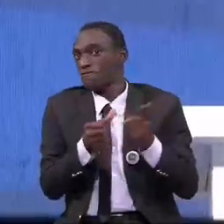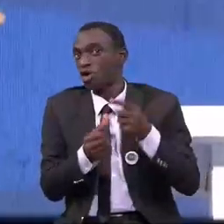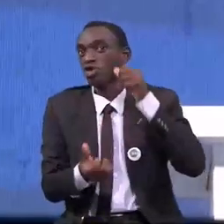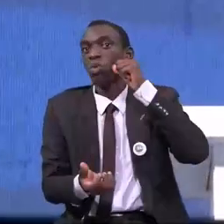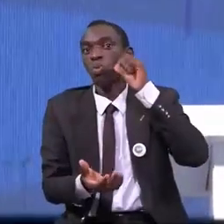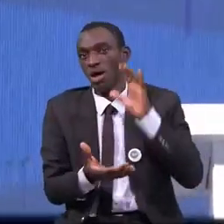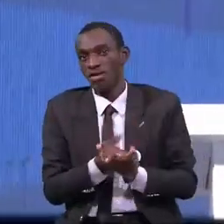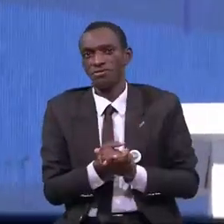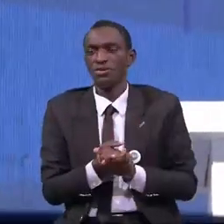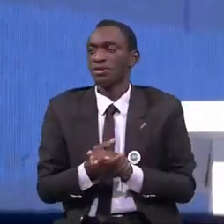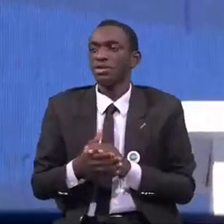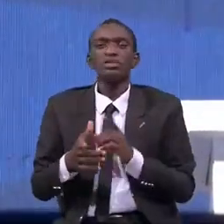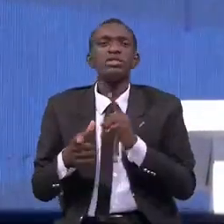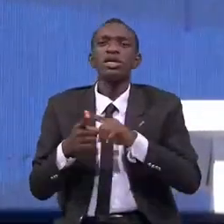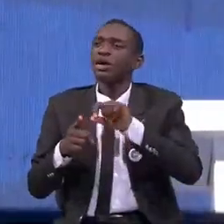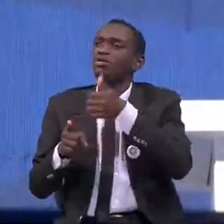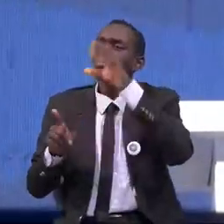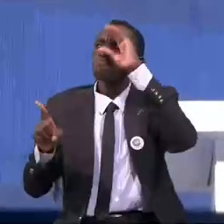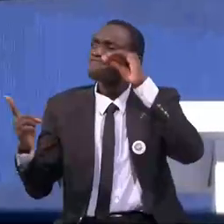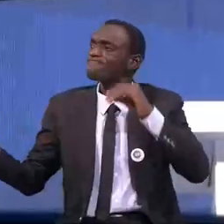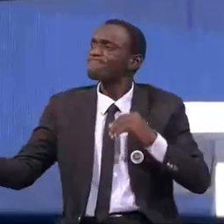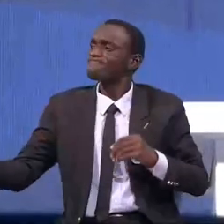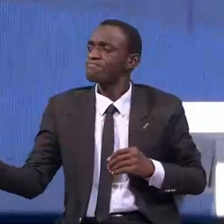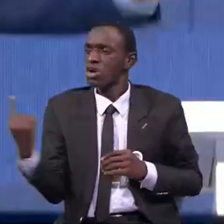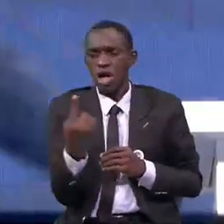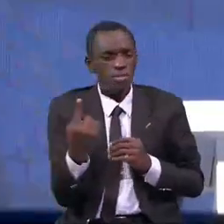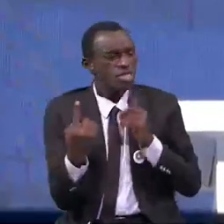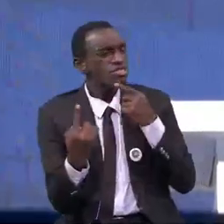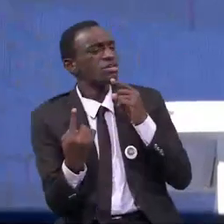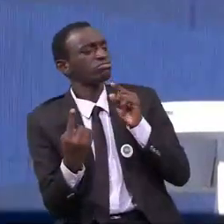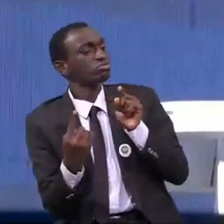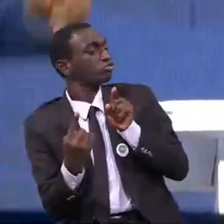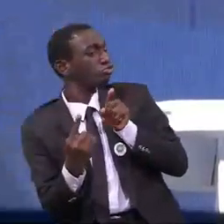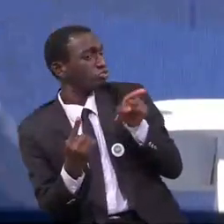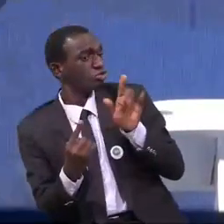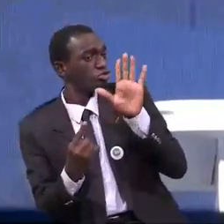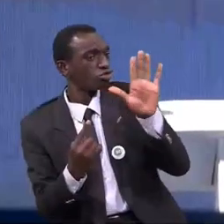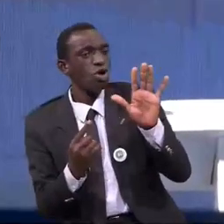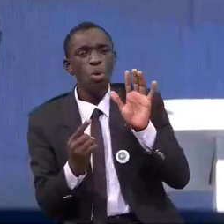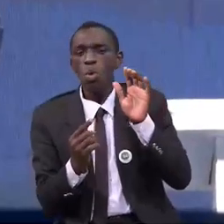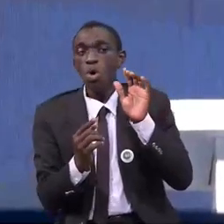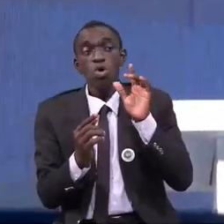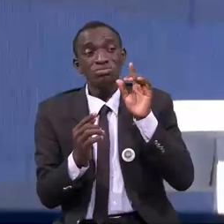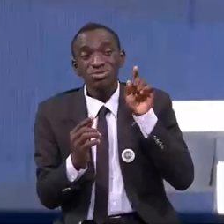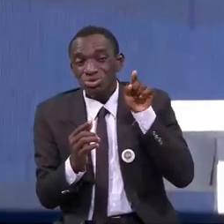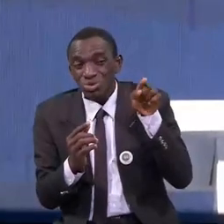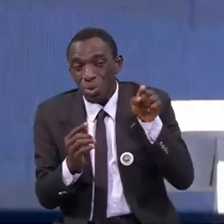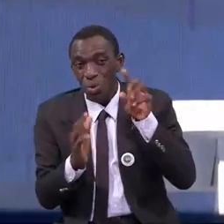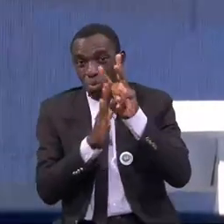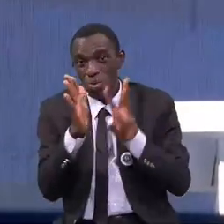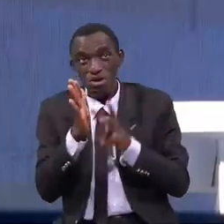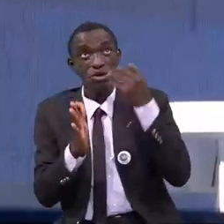femme quelqu'un est venu te dire là volonté de Dieu un homme